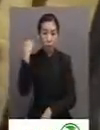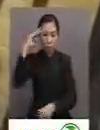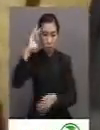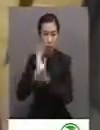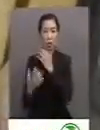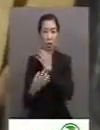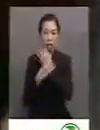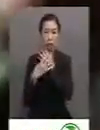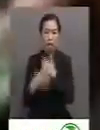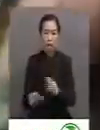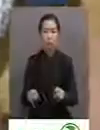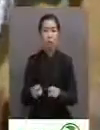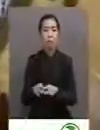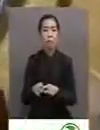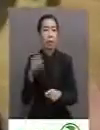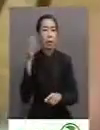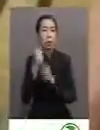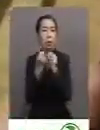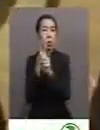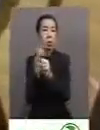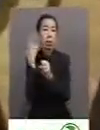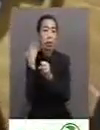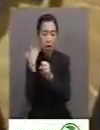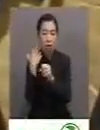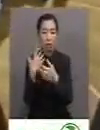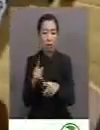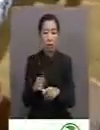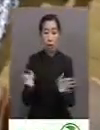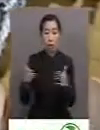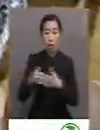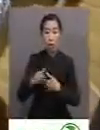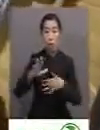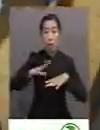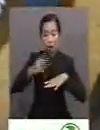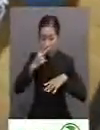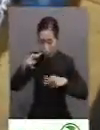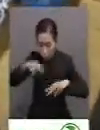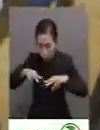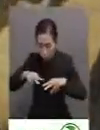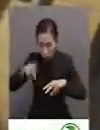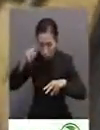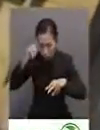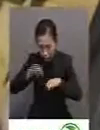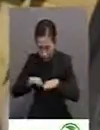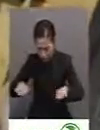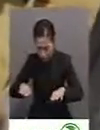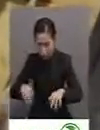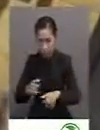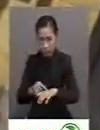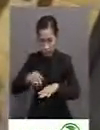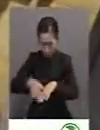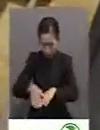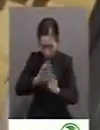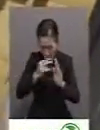คดียาเสพติดในท้องที่สน.ประเวศเมื่อ2ปีที่แล้วจากการตรวจค้นภายในห้องค่ะก็ไปพบช่องลับมีแผ่นสังกะสีปิดอยู่นะ